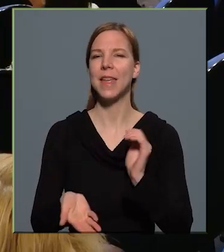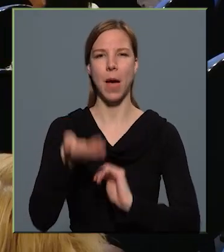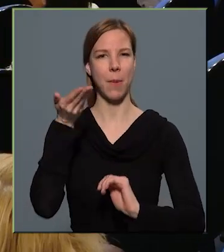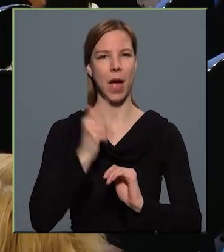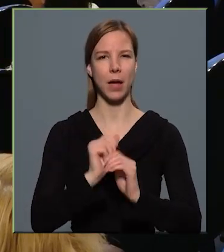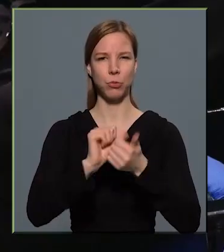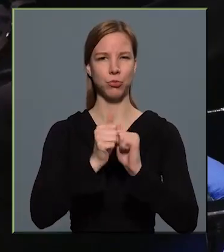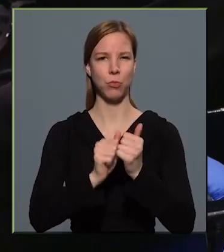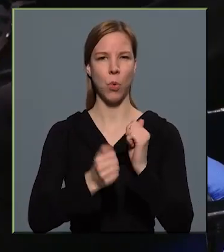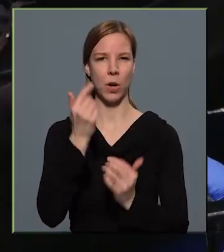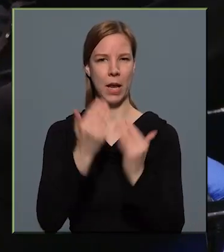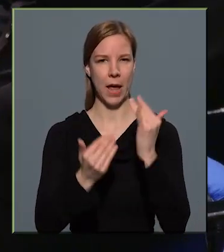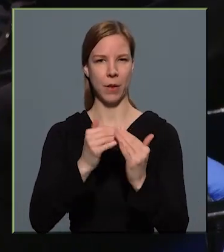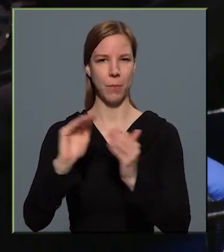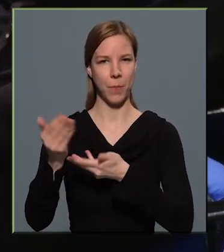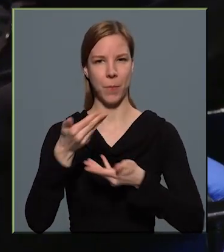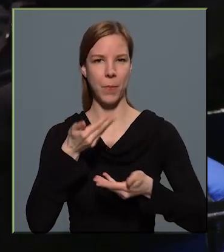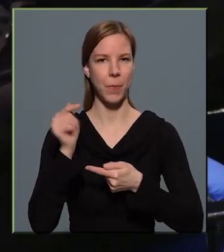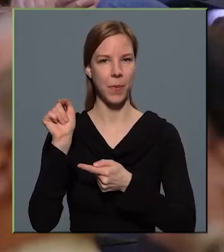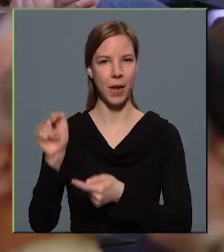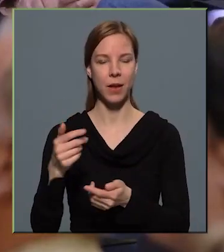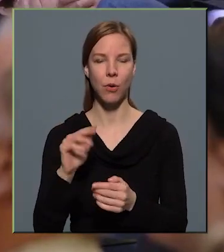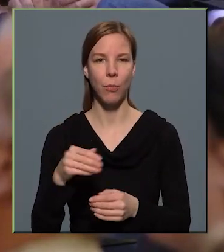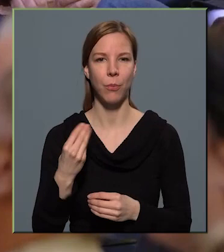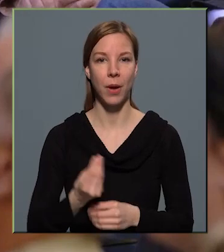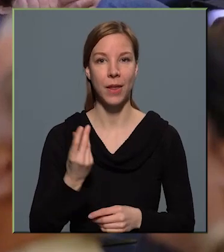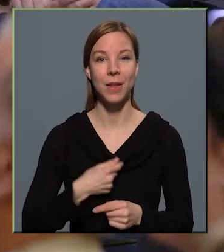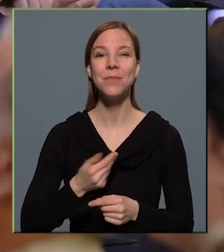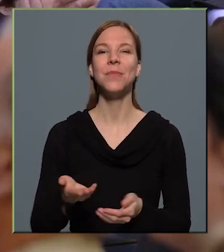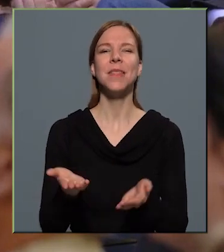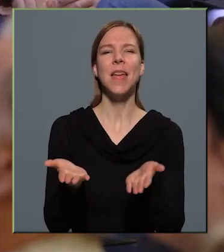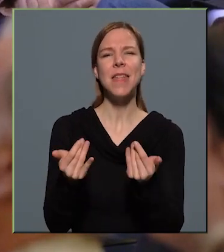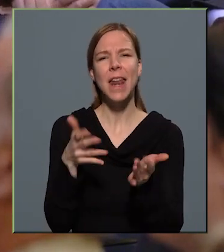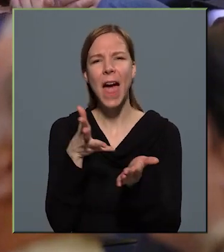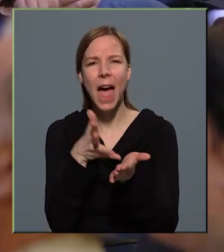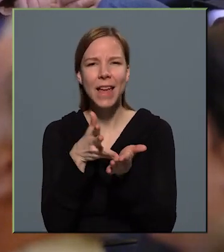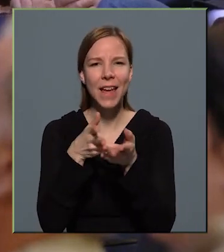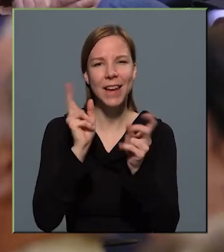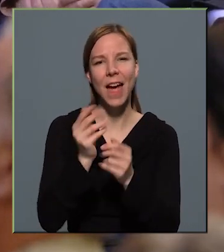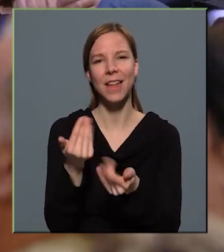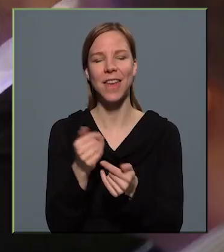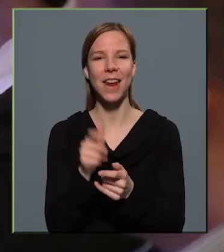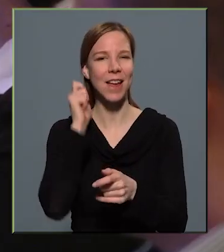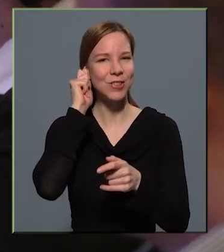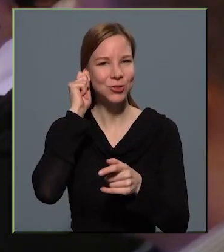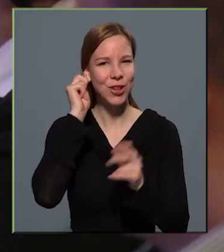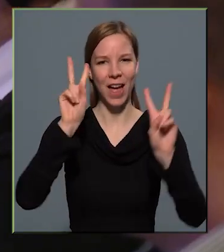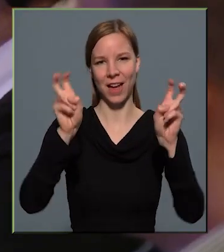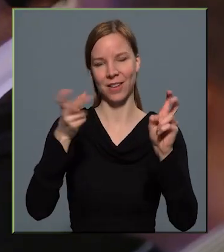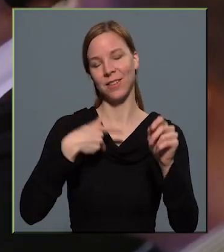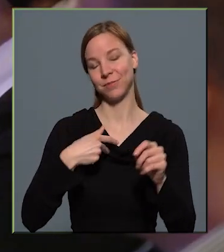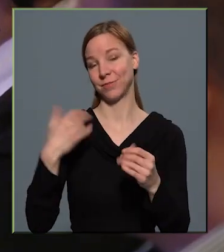elérők díjazottjainak kiválasztásáról is beszélt. Gyere Egérke, gyere kicsilány! Idén lesz 35